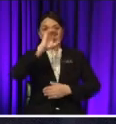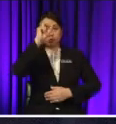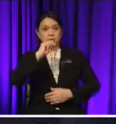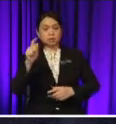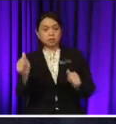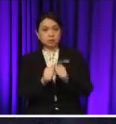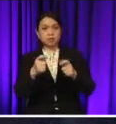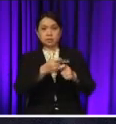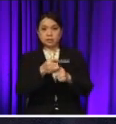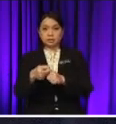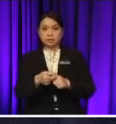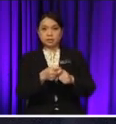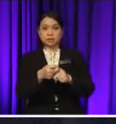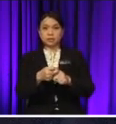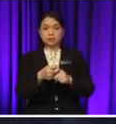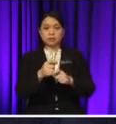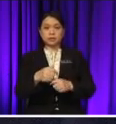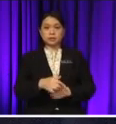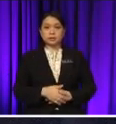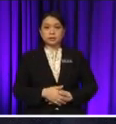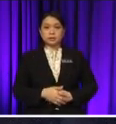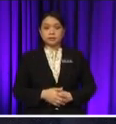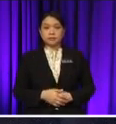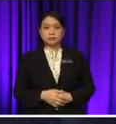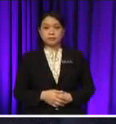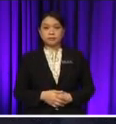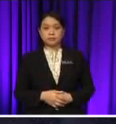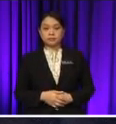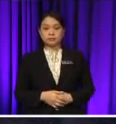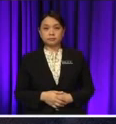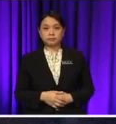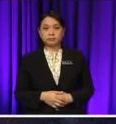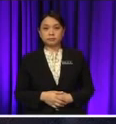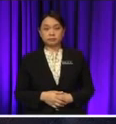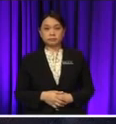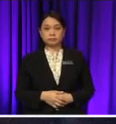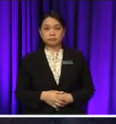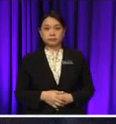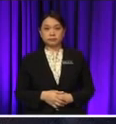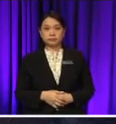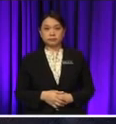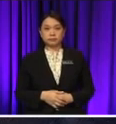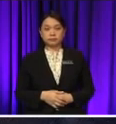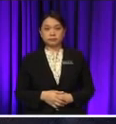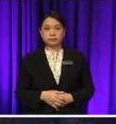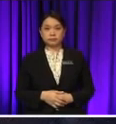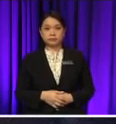mulai menjawab kita akan teruskan lagi perbincangan kita bagi aktivitas pemeriksaan perikanan